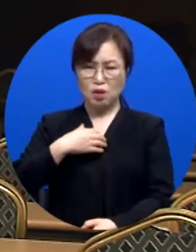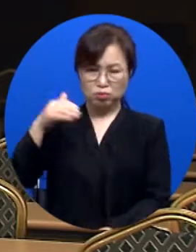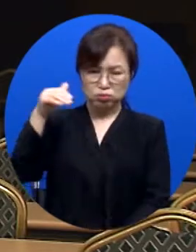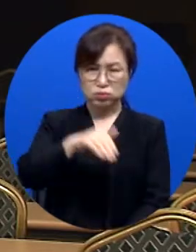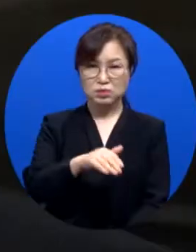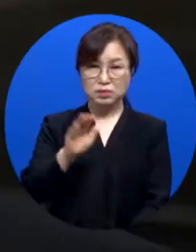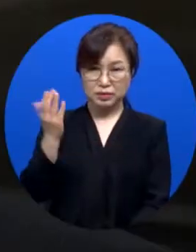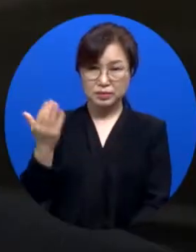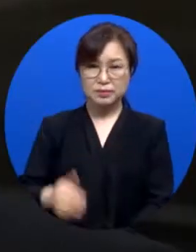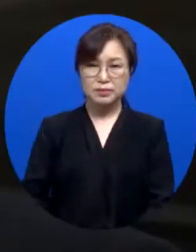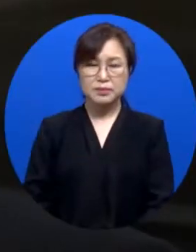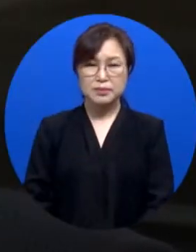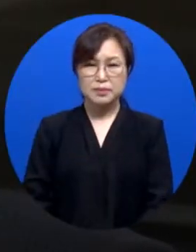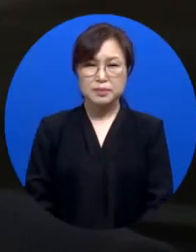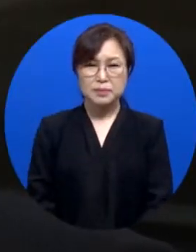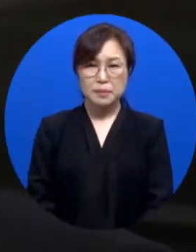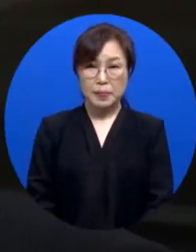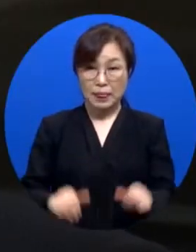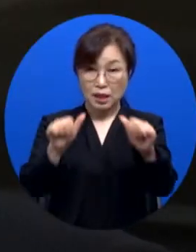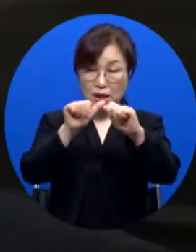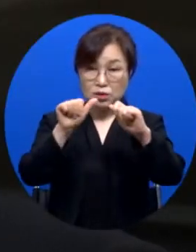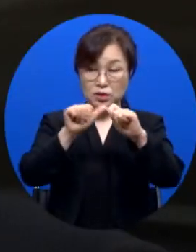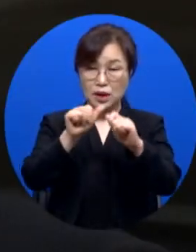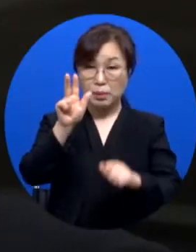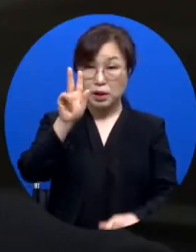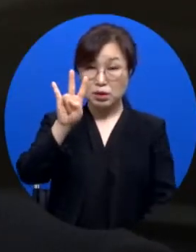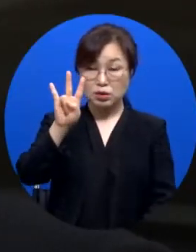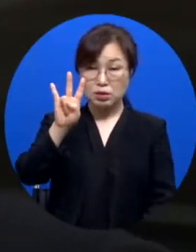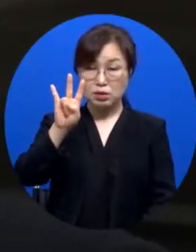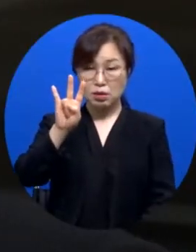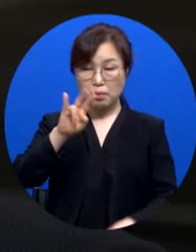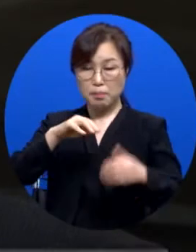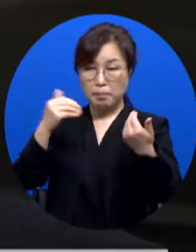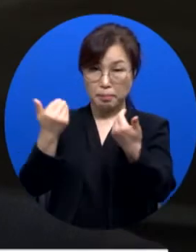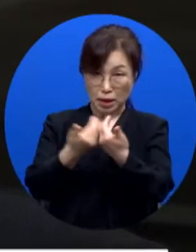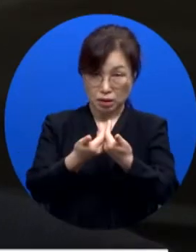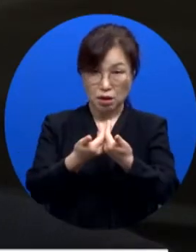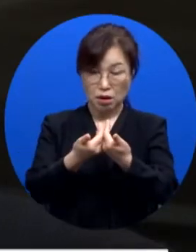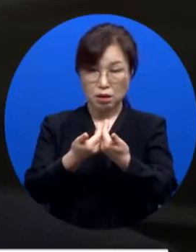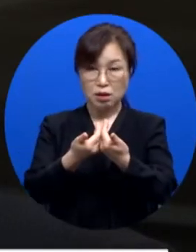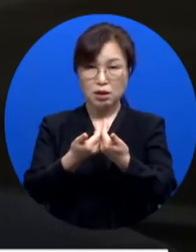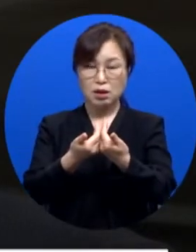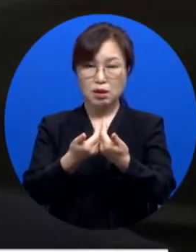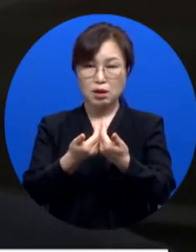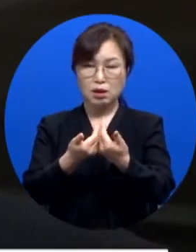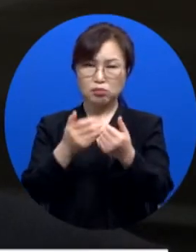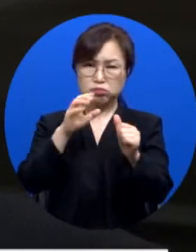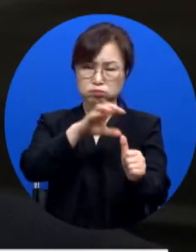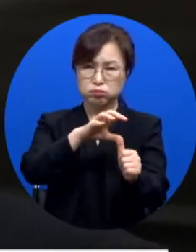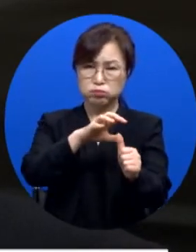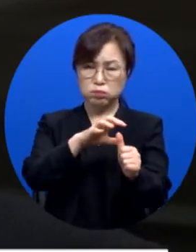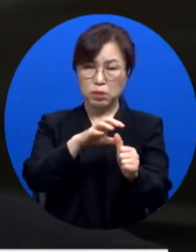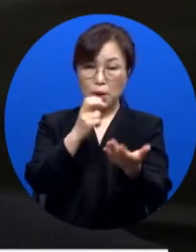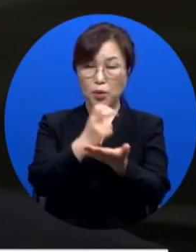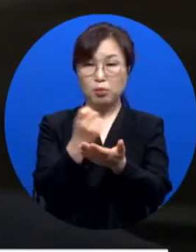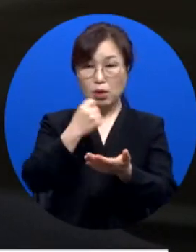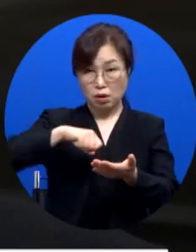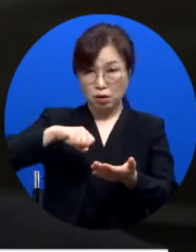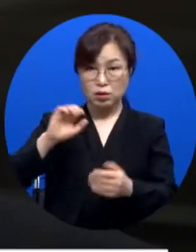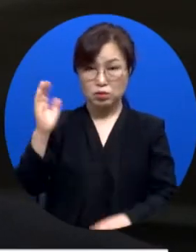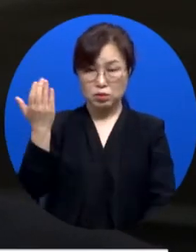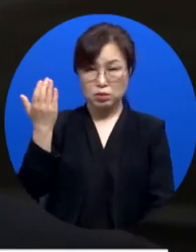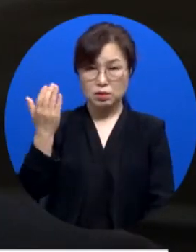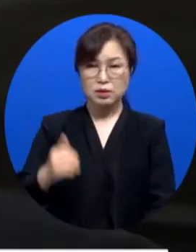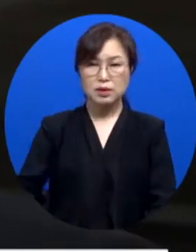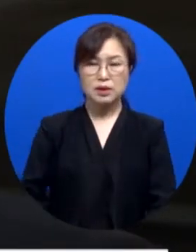것입니다 다섯번째 밤 동승 에 표현의 촉새 를 체험입니다 성적 지향 이나 성체 승을